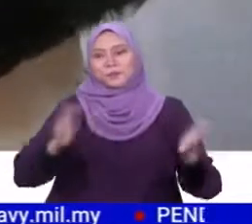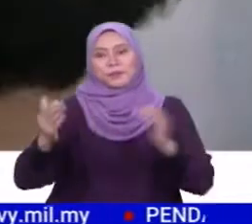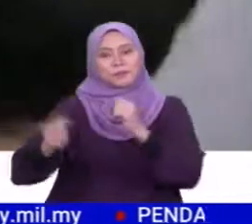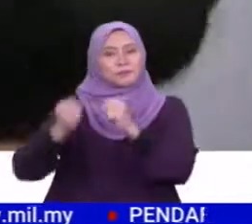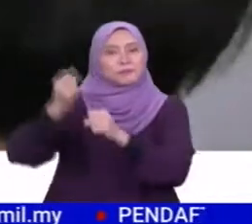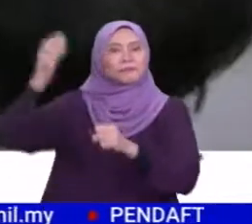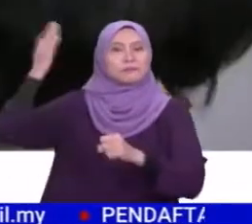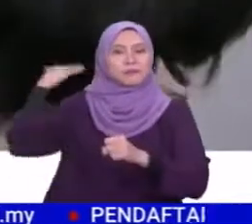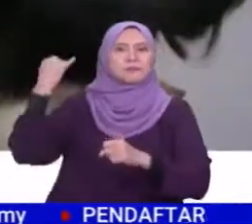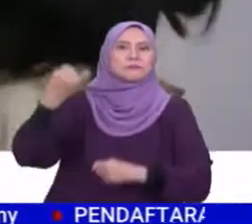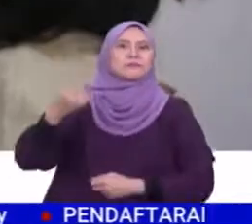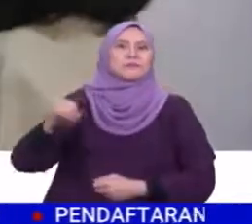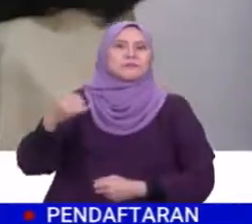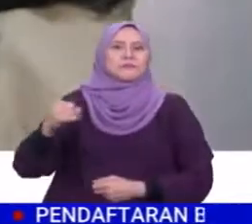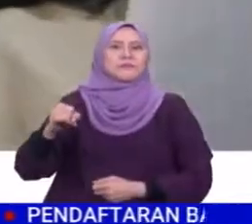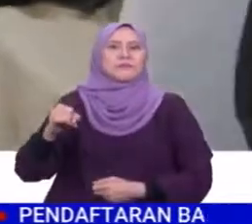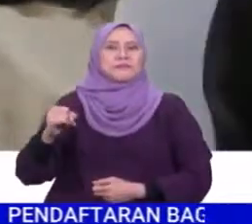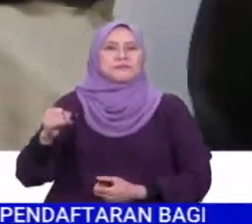lepas,